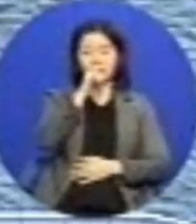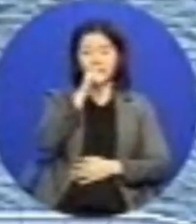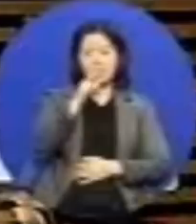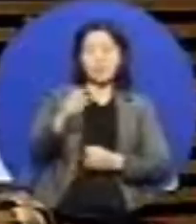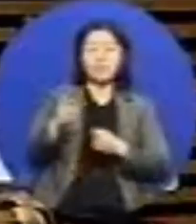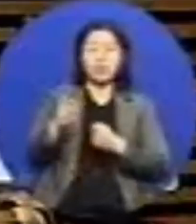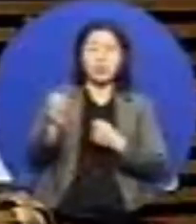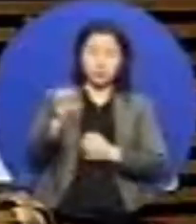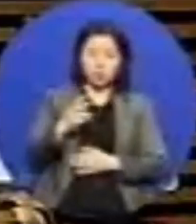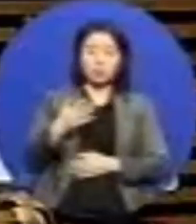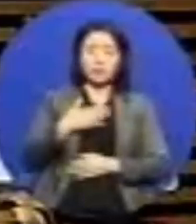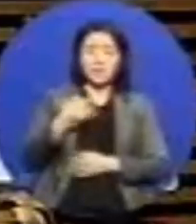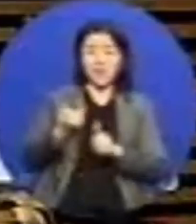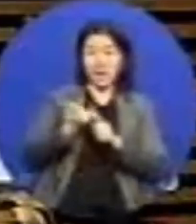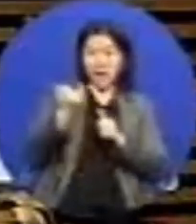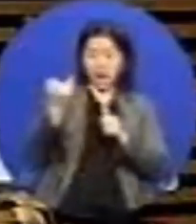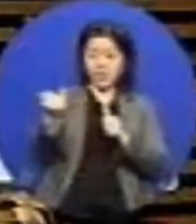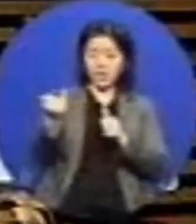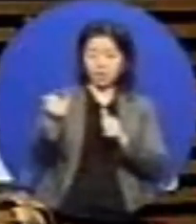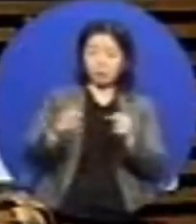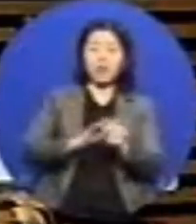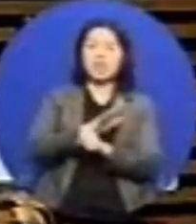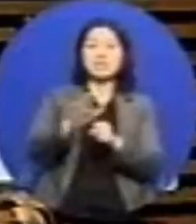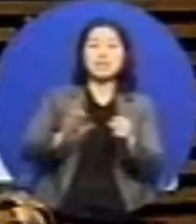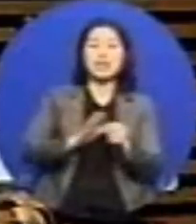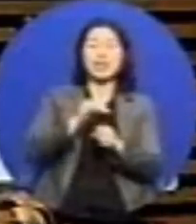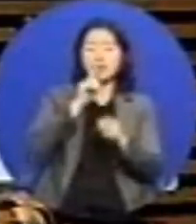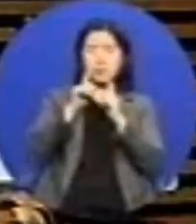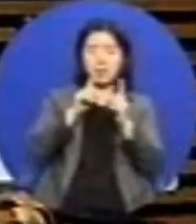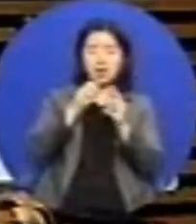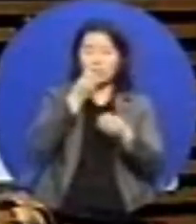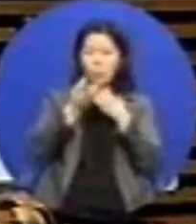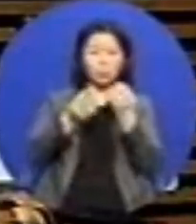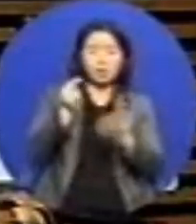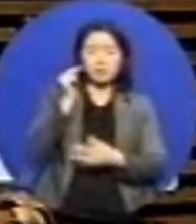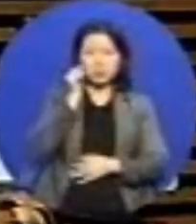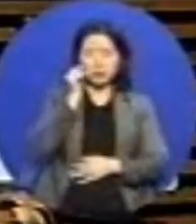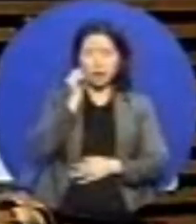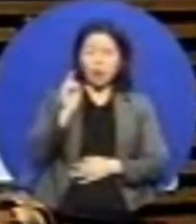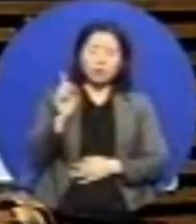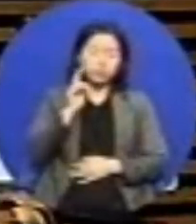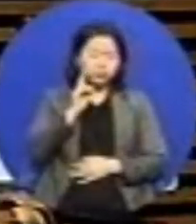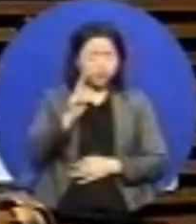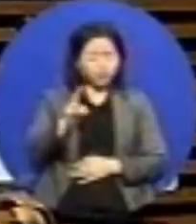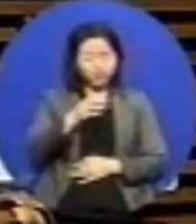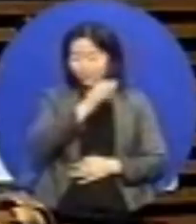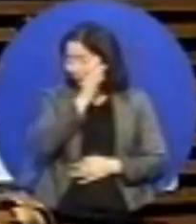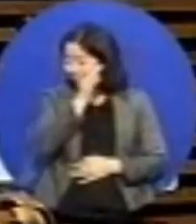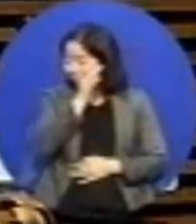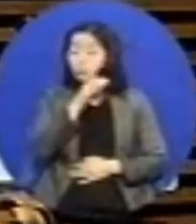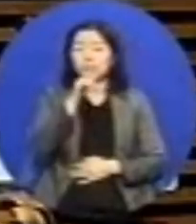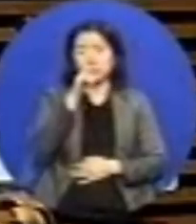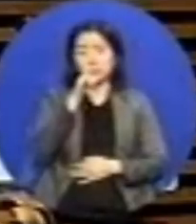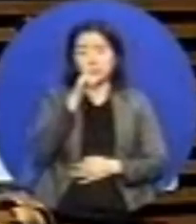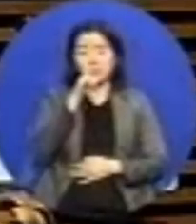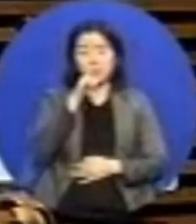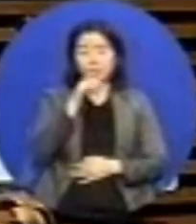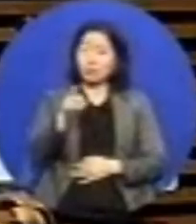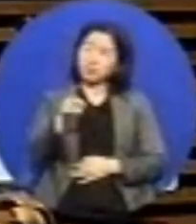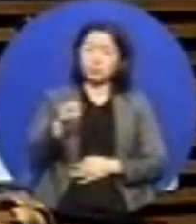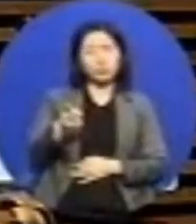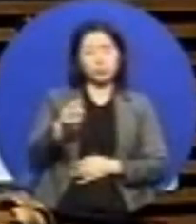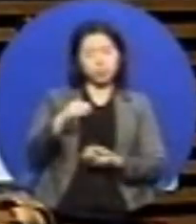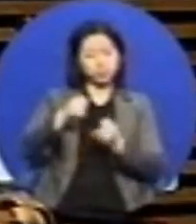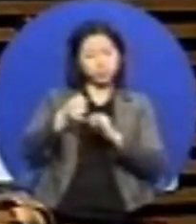저는 제 아내에게도 사랑한다는 고백을 못했었어요 토모 쑥스럽다 라 금번 꼭 말을 해야